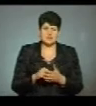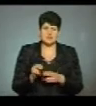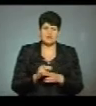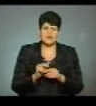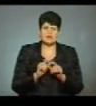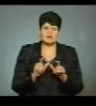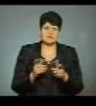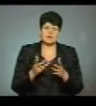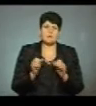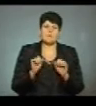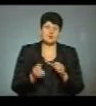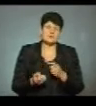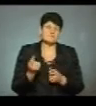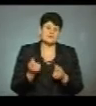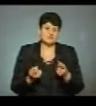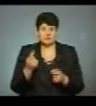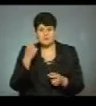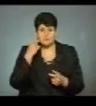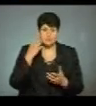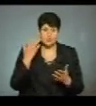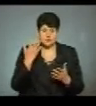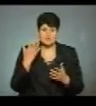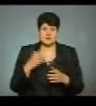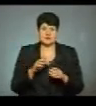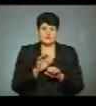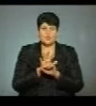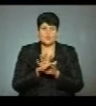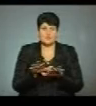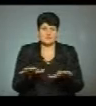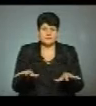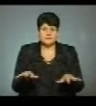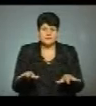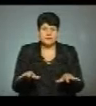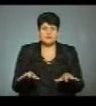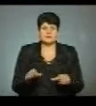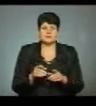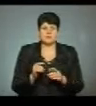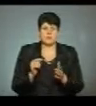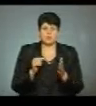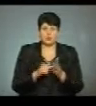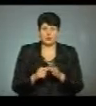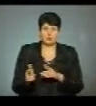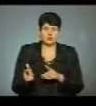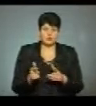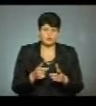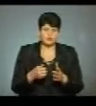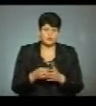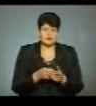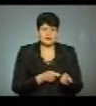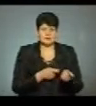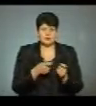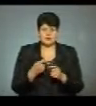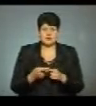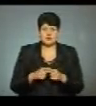закладів, де може виникнути підозра на коронавірусну інфекцію з метою підготовки до транспортування